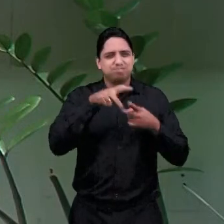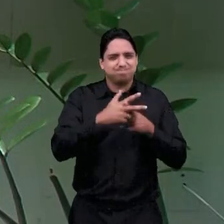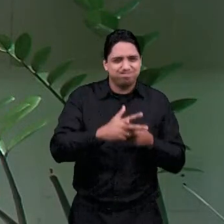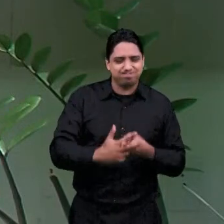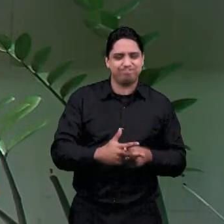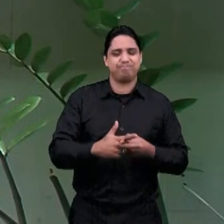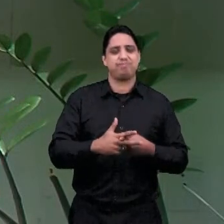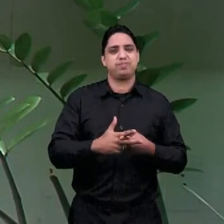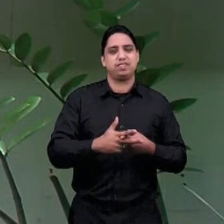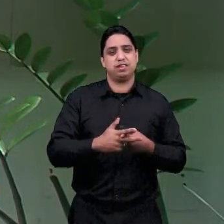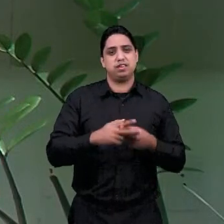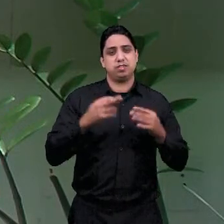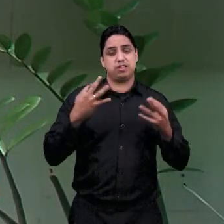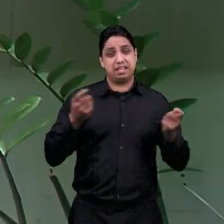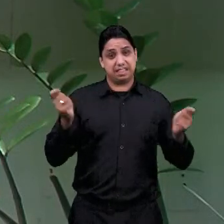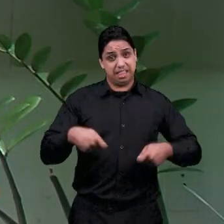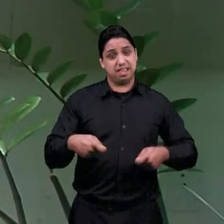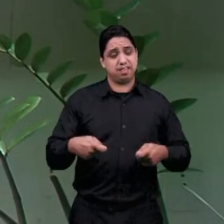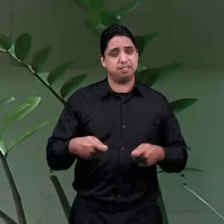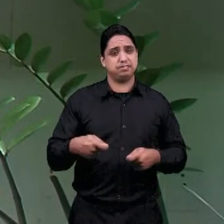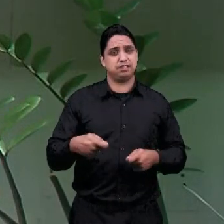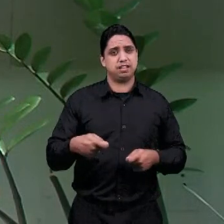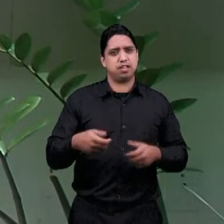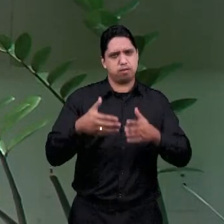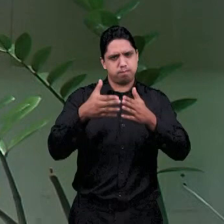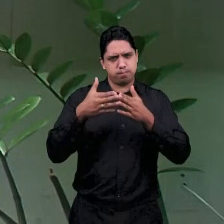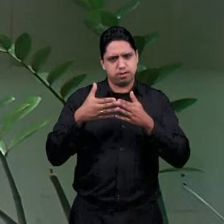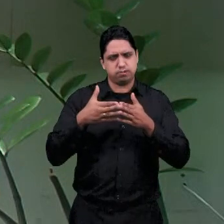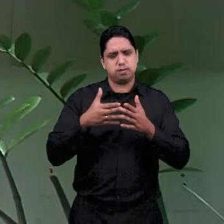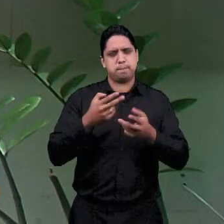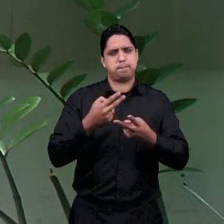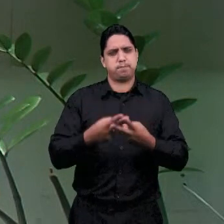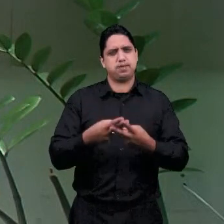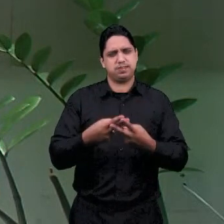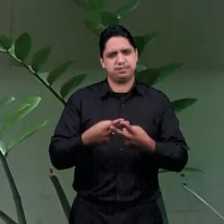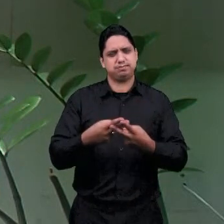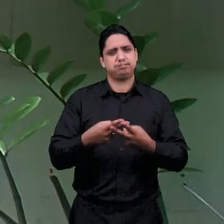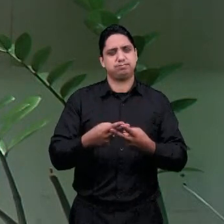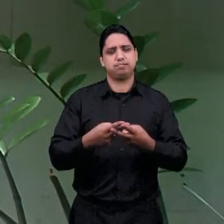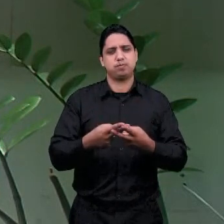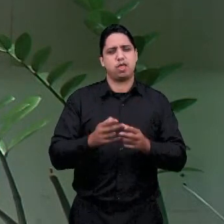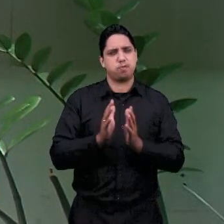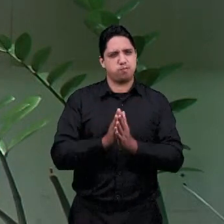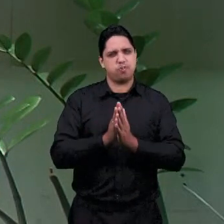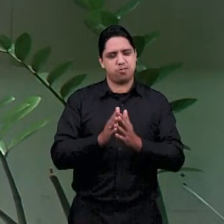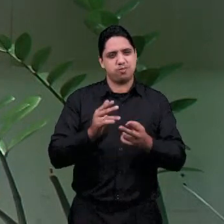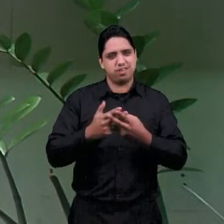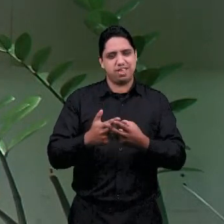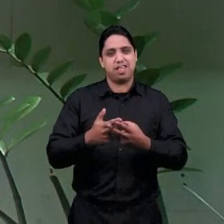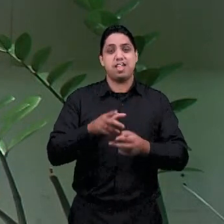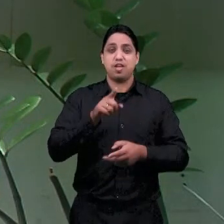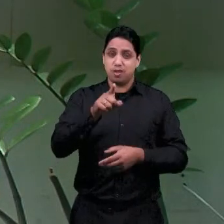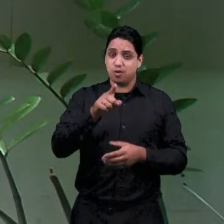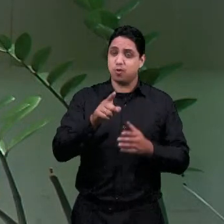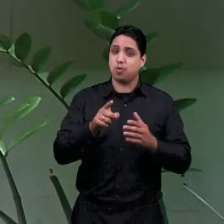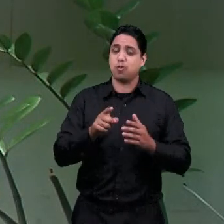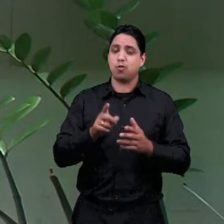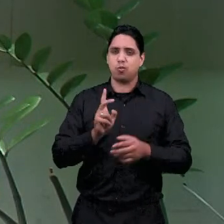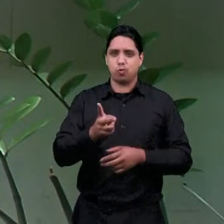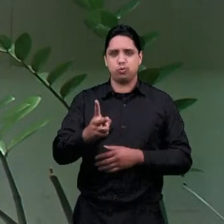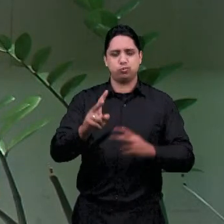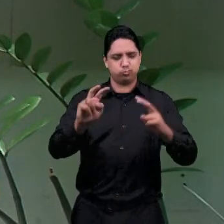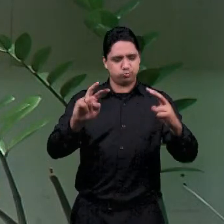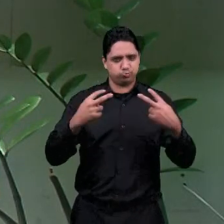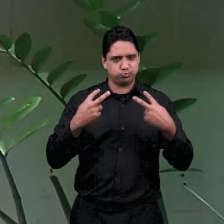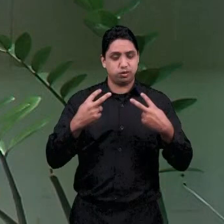essayons toujours d'améliorer ce qui est possible d'améliorer. Nous demandons que les frères et sœurs soient patients et continuent à nous